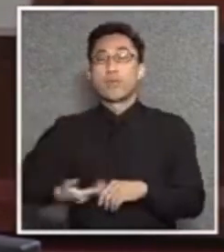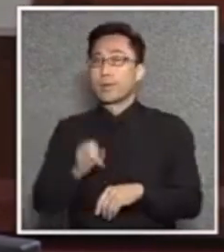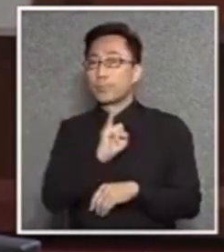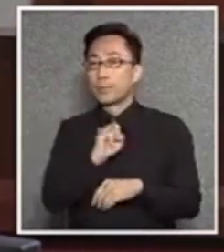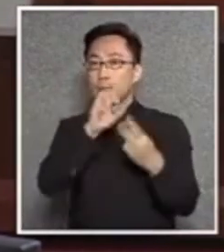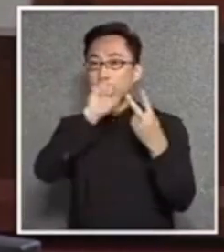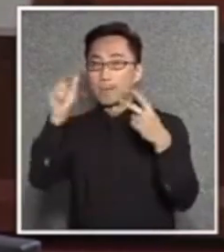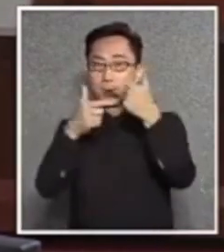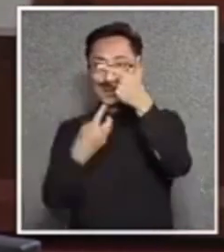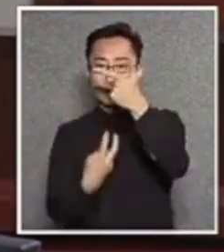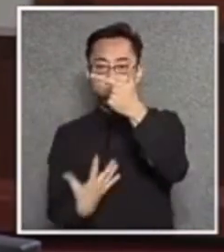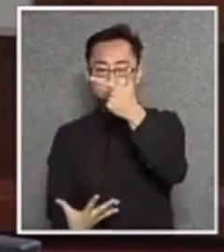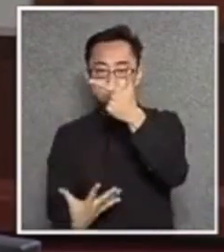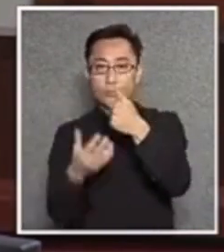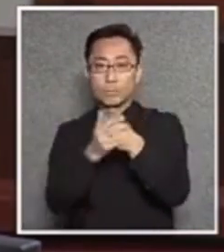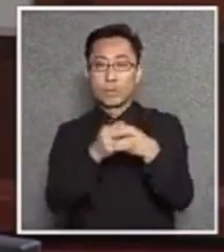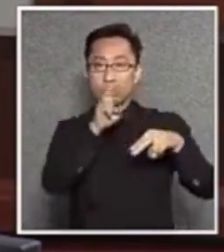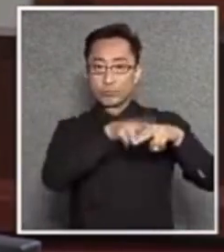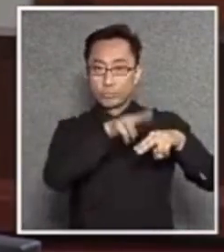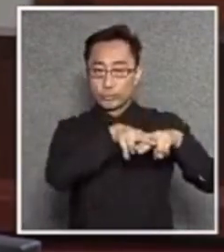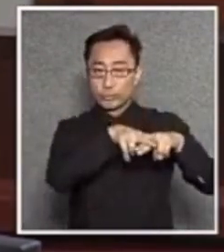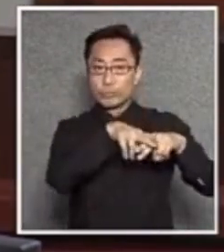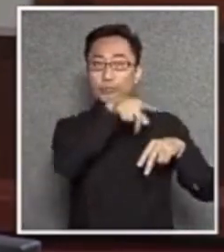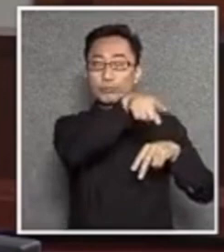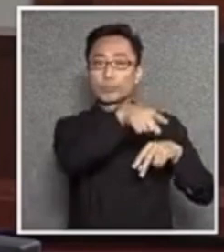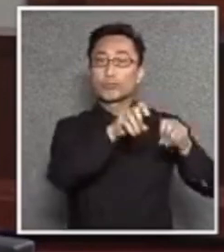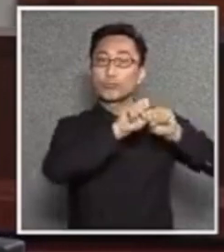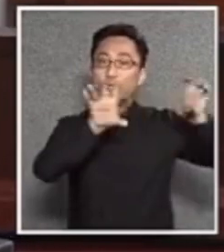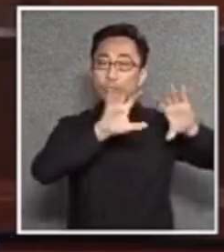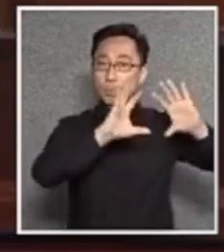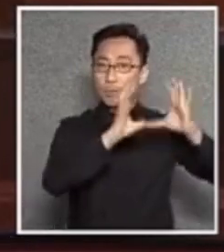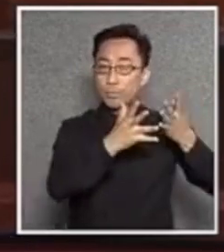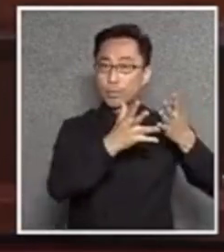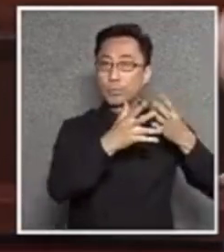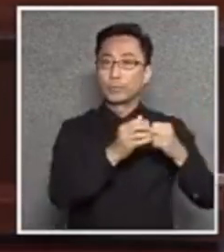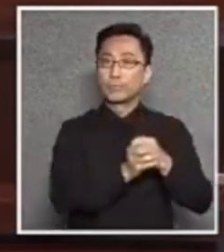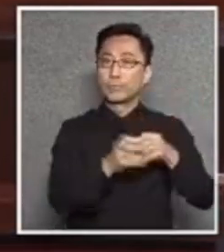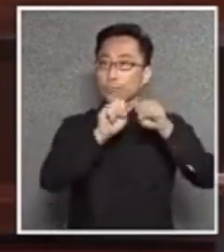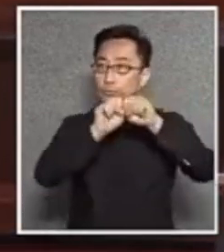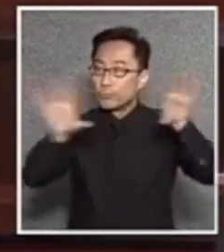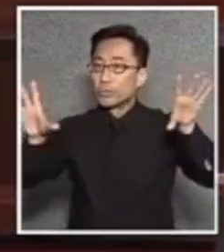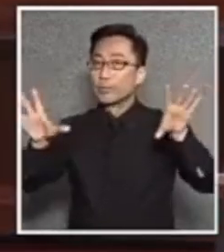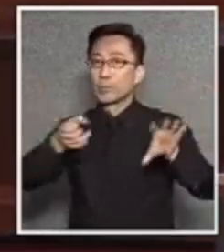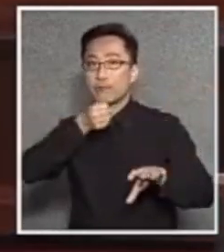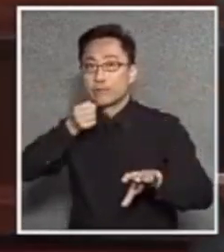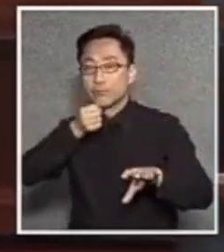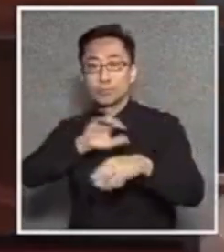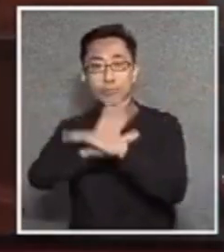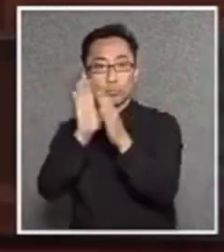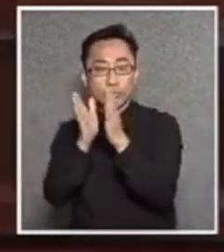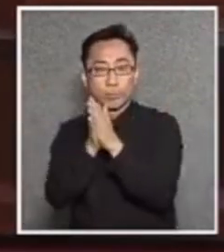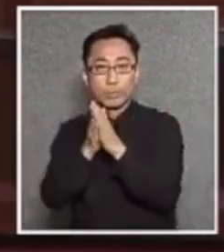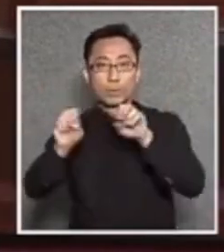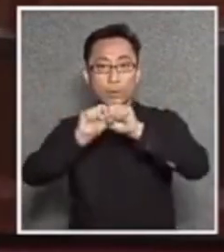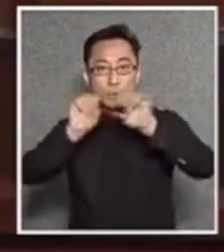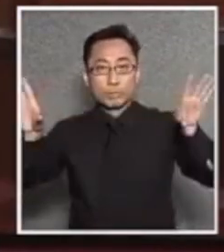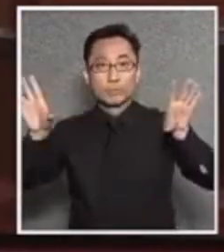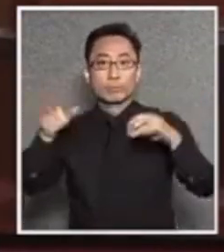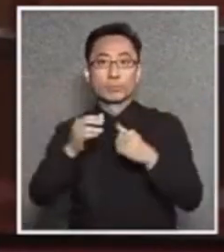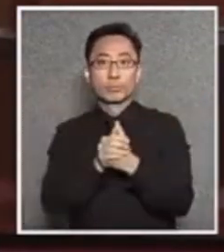2010年8月25日中國共產黨中央宣傳部發俾啲傳媒嘅通知，咁仲唔係